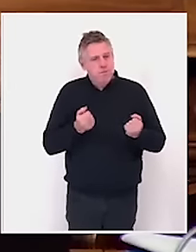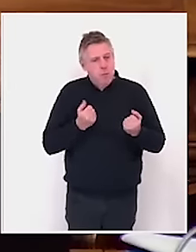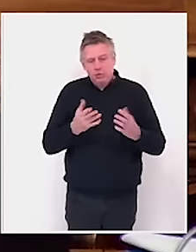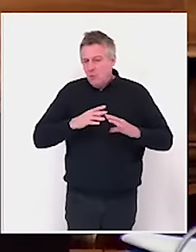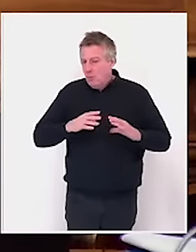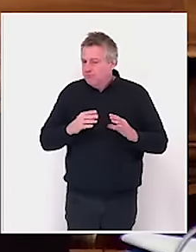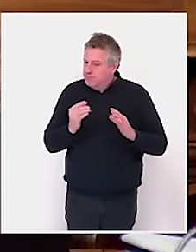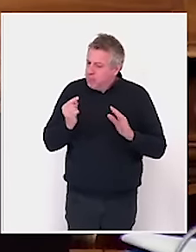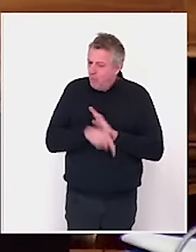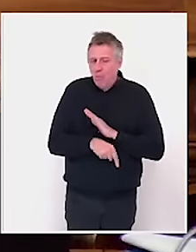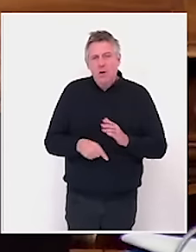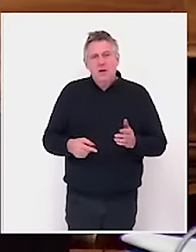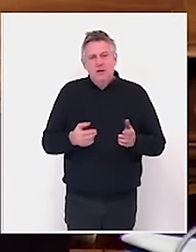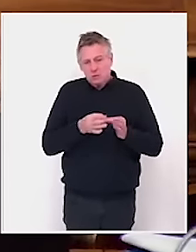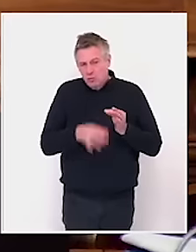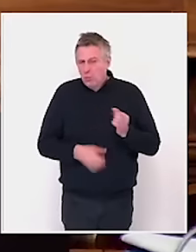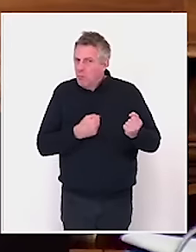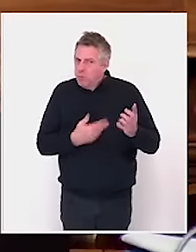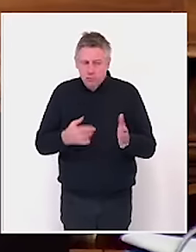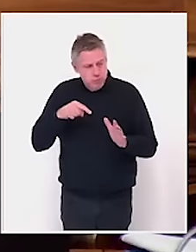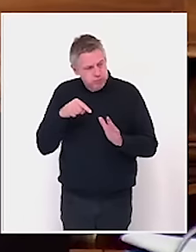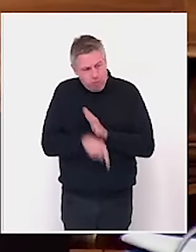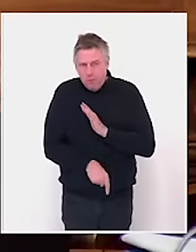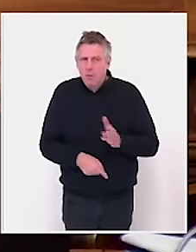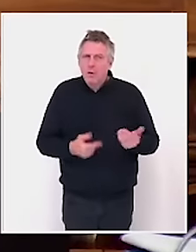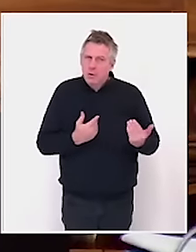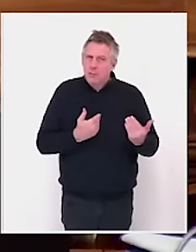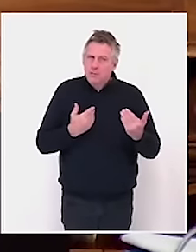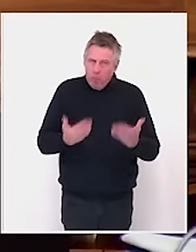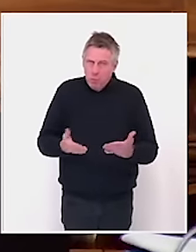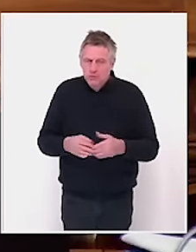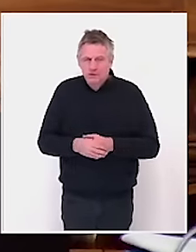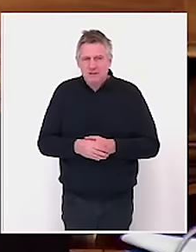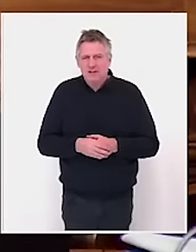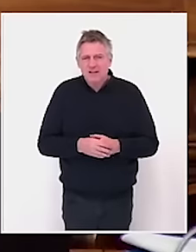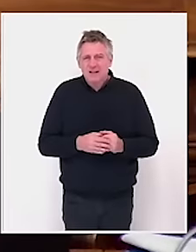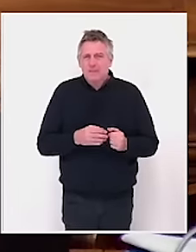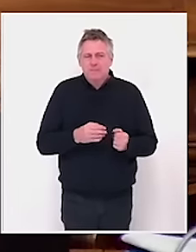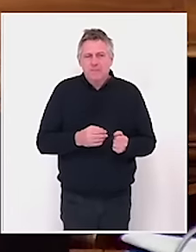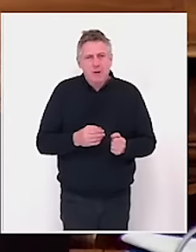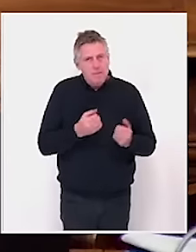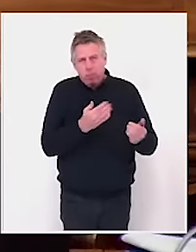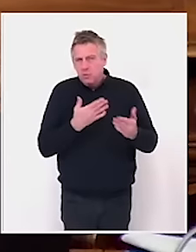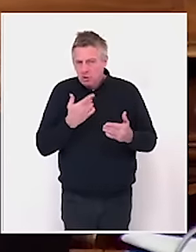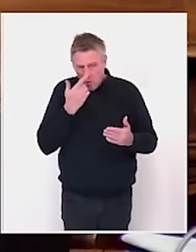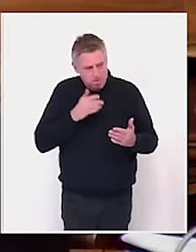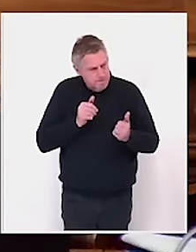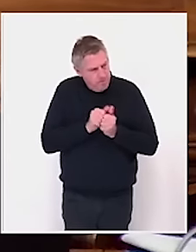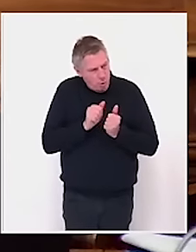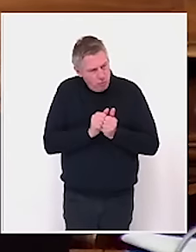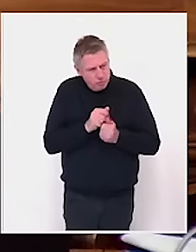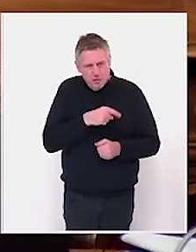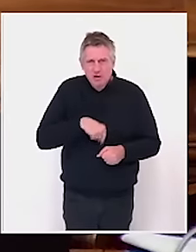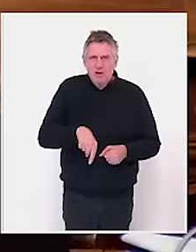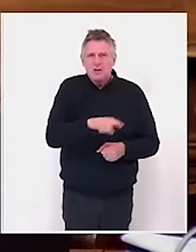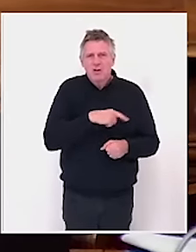et dans les solutions aux problèmes auxquels on est confronté. On se sent très proche de la plupart, d'ailleurs, des propositions qui sont énoncées dans le